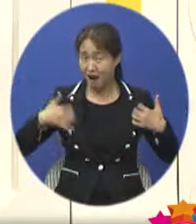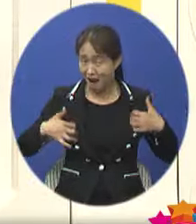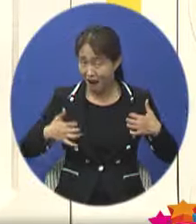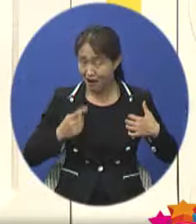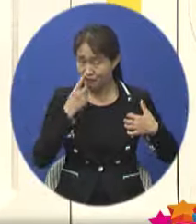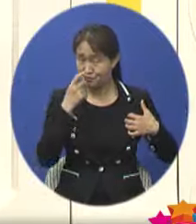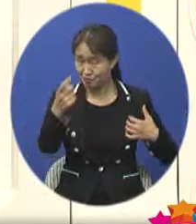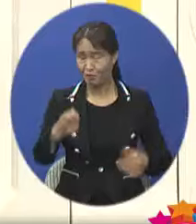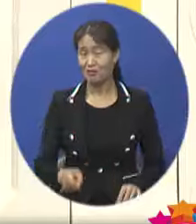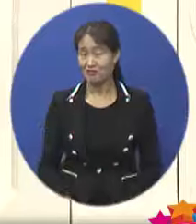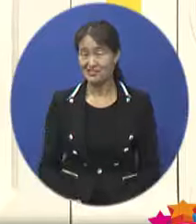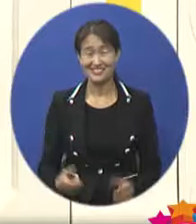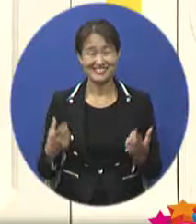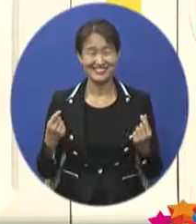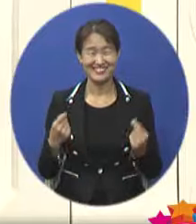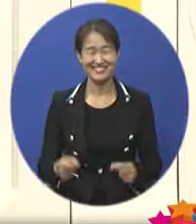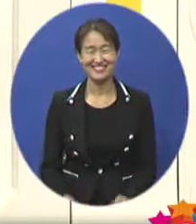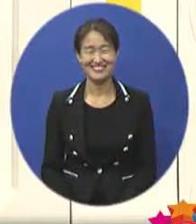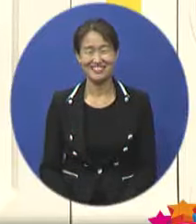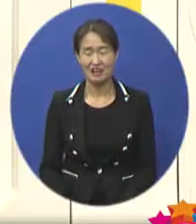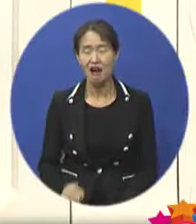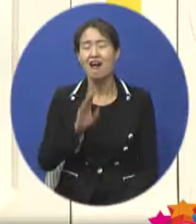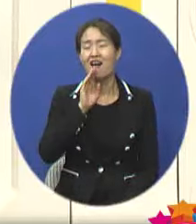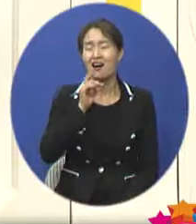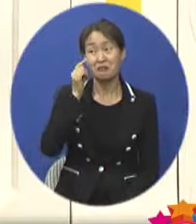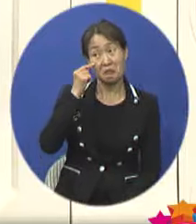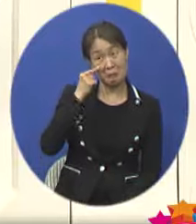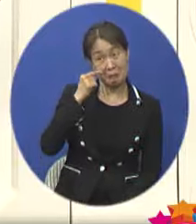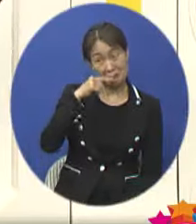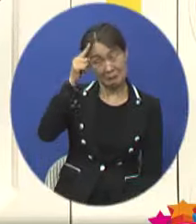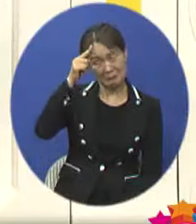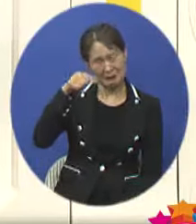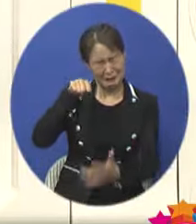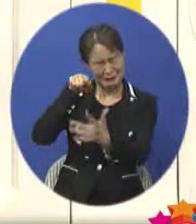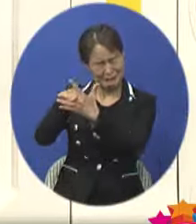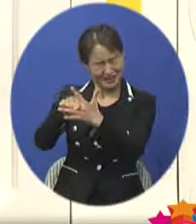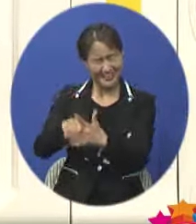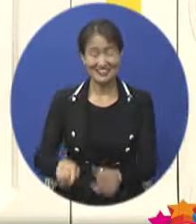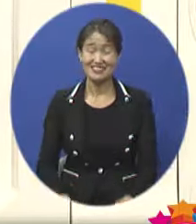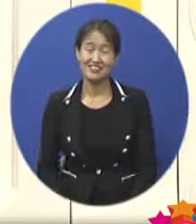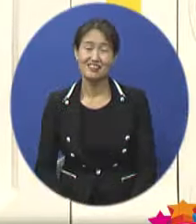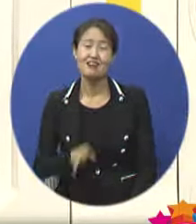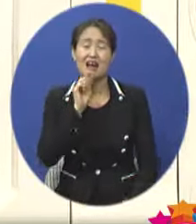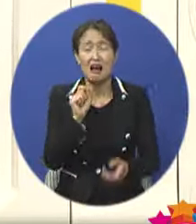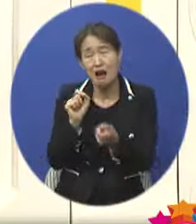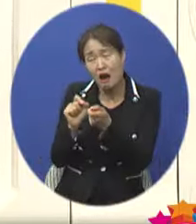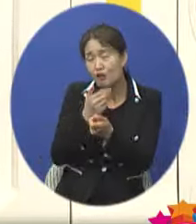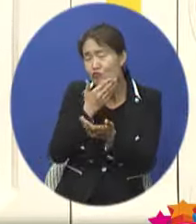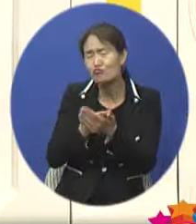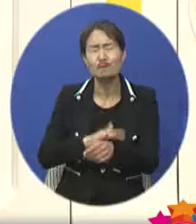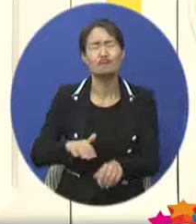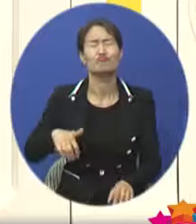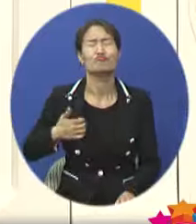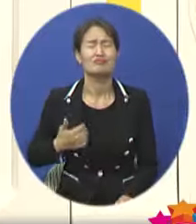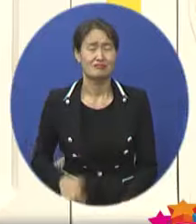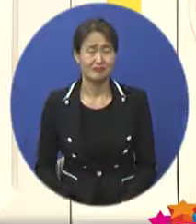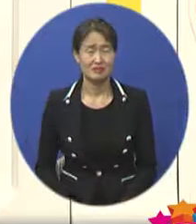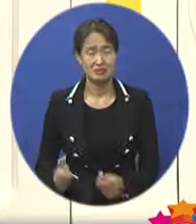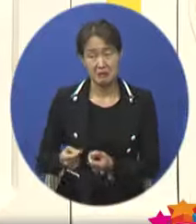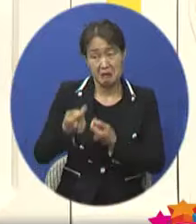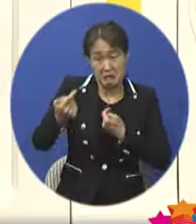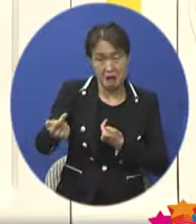얼마나 멋있어요. 예. 아유 어떻게 보는 눈이 있으시네 아버님. 원래 가까이 있으면 소중한지를 모르거든요. 예. 또